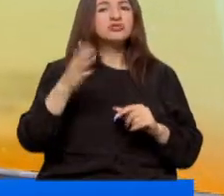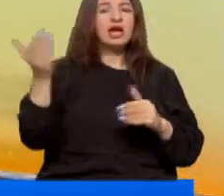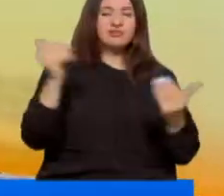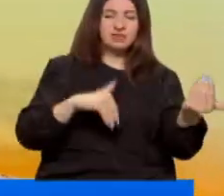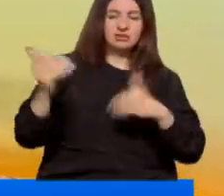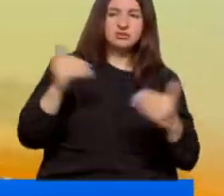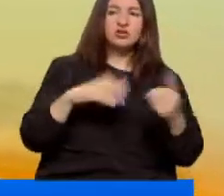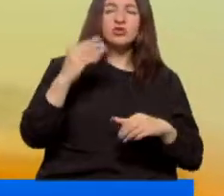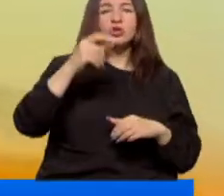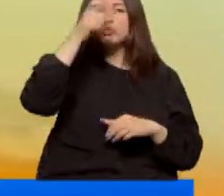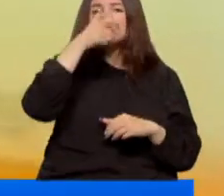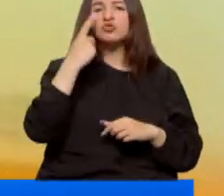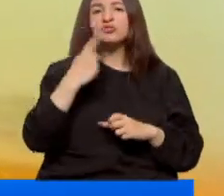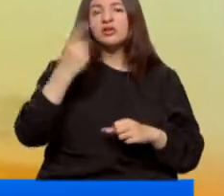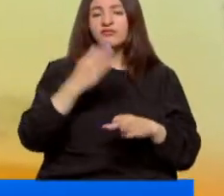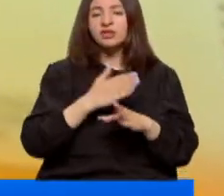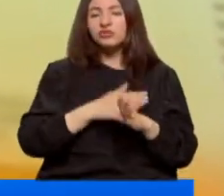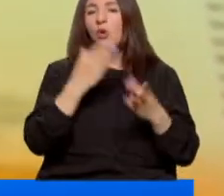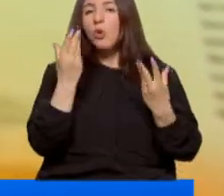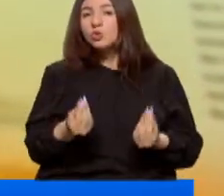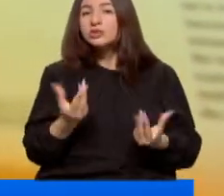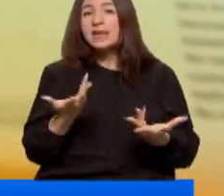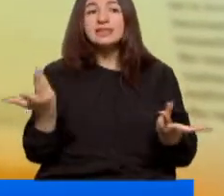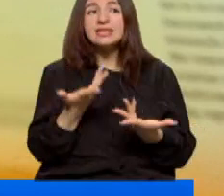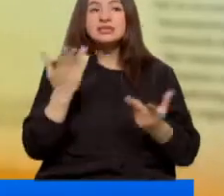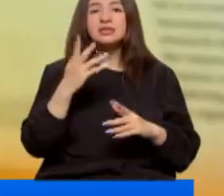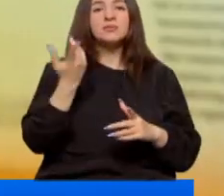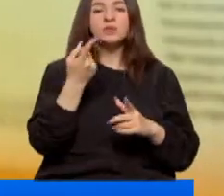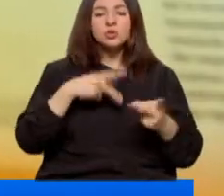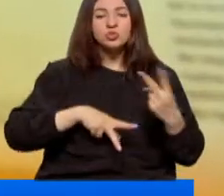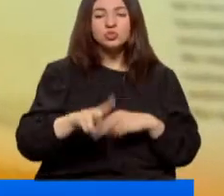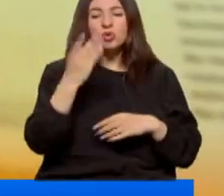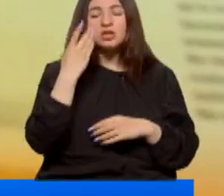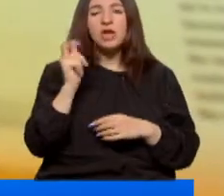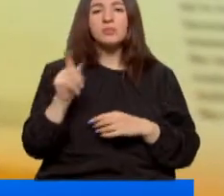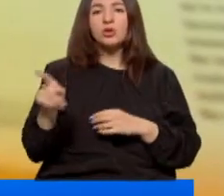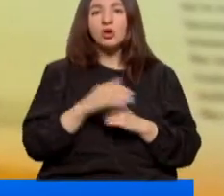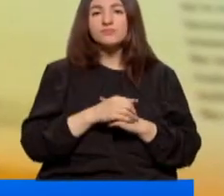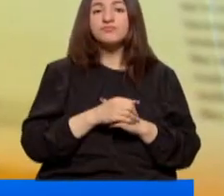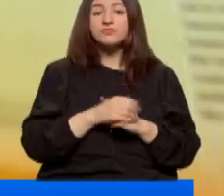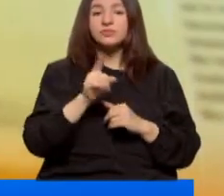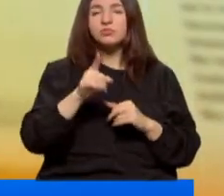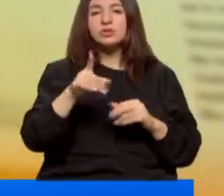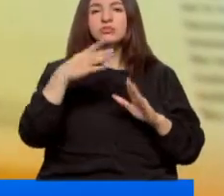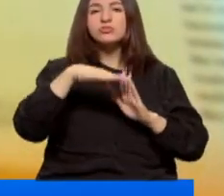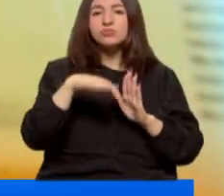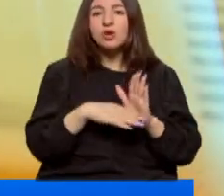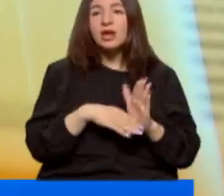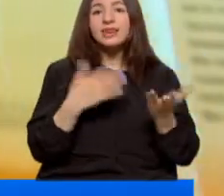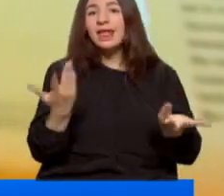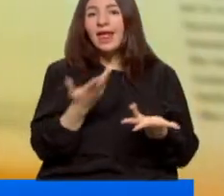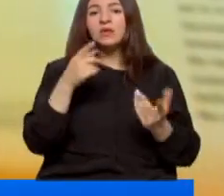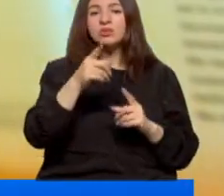uyruklardan gelenler Türkiye Cumhuriyeti vatandaşı olurken nasıl prosedürlere tabi tutuluyorlar? Bunun kriterleri,